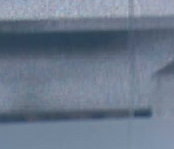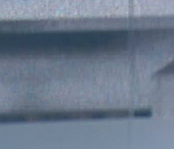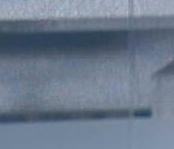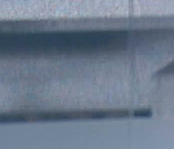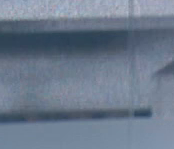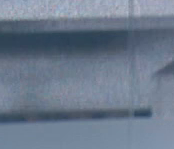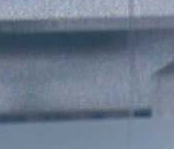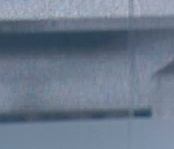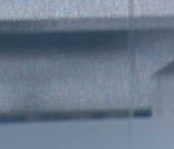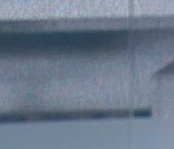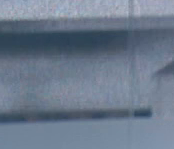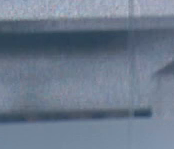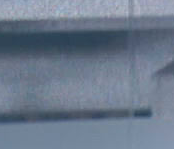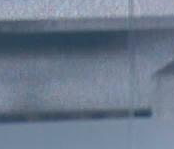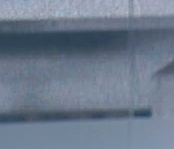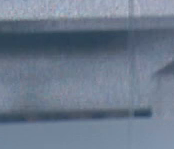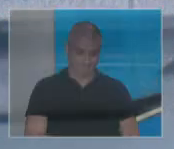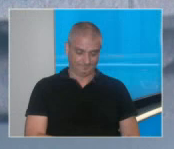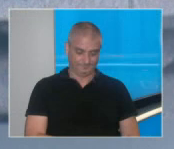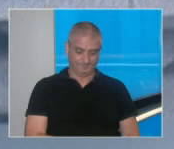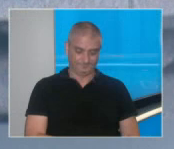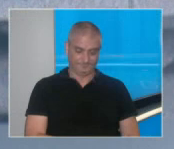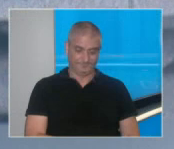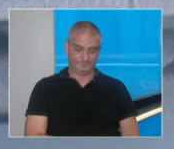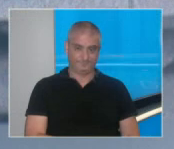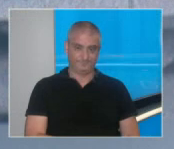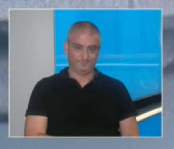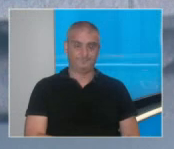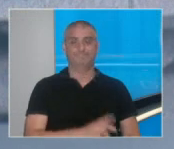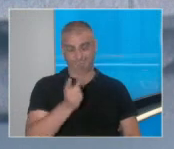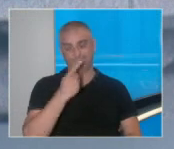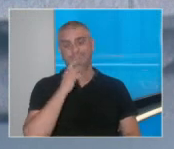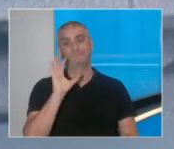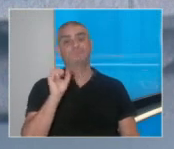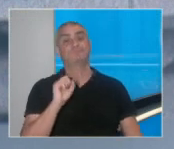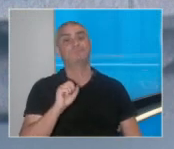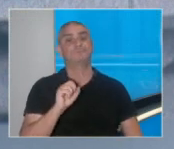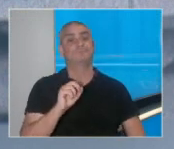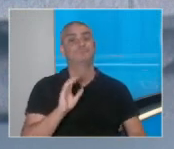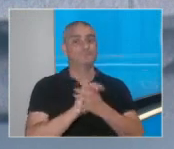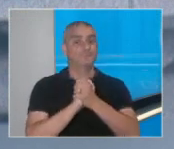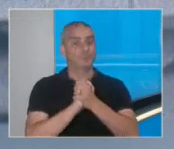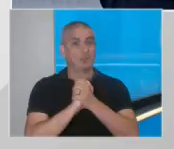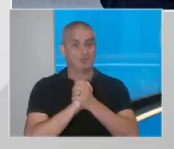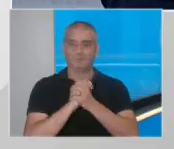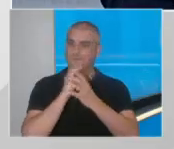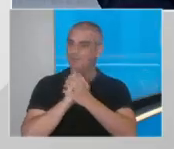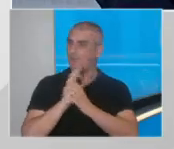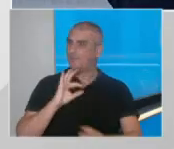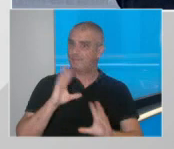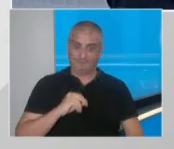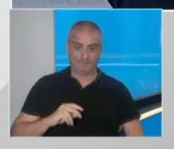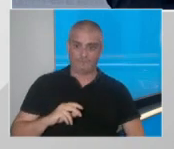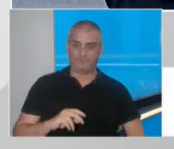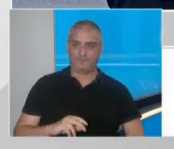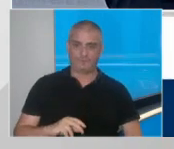אנחנו לפוליטיקה, מתחילים עם מטרה גרמן, הכתבת הפוליטית של מקור ראשון. שלום לך, תרה. שלום לדב, ערב טוב.